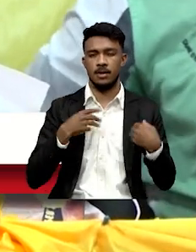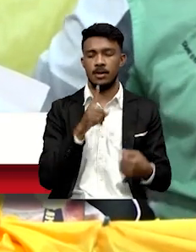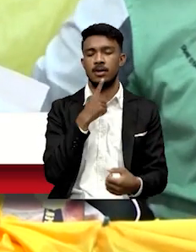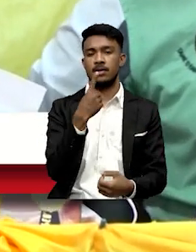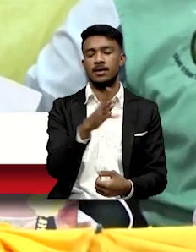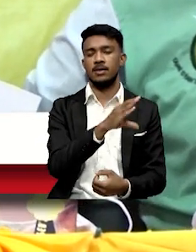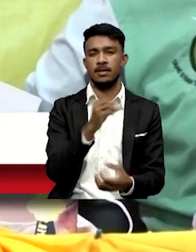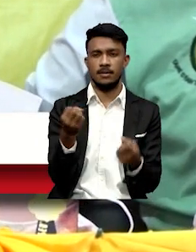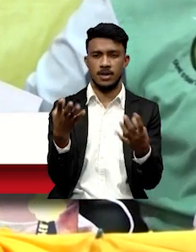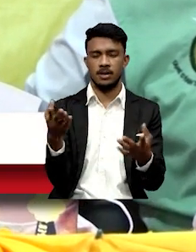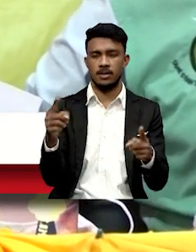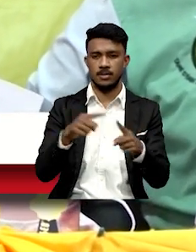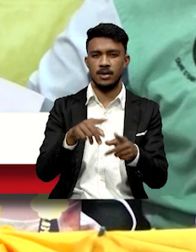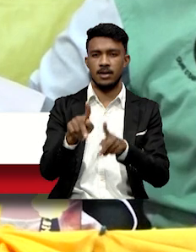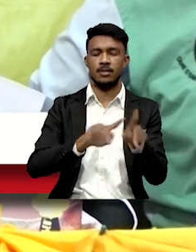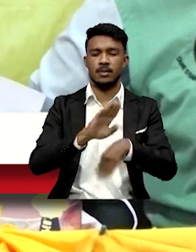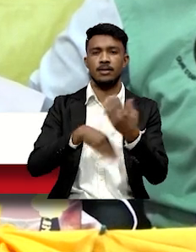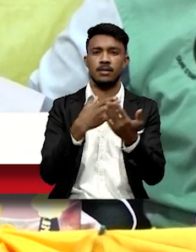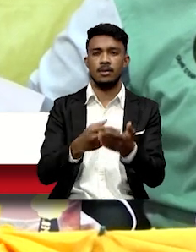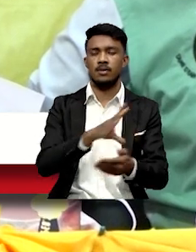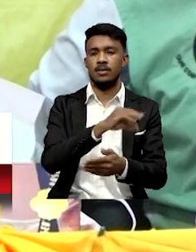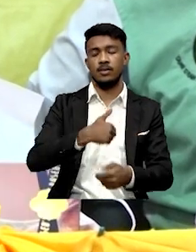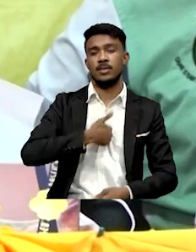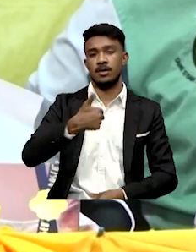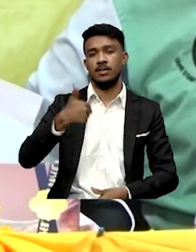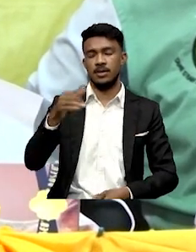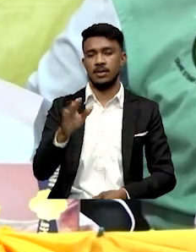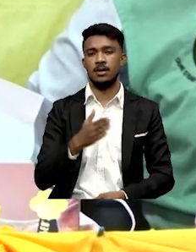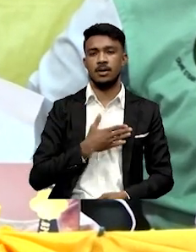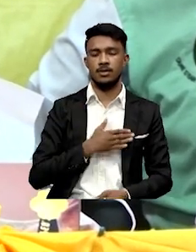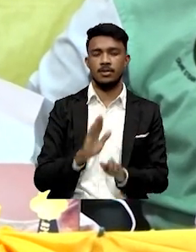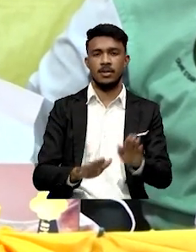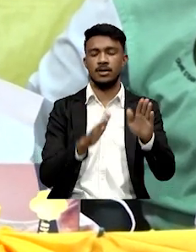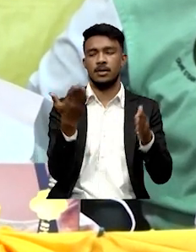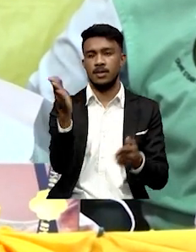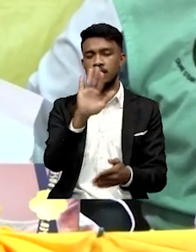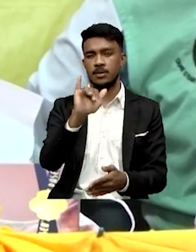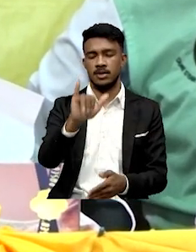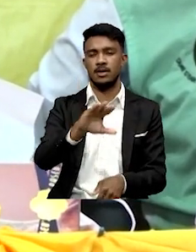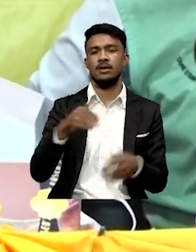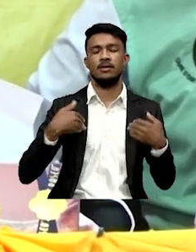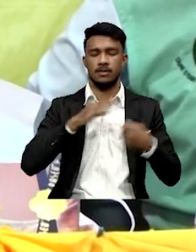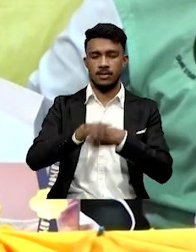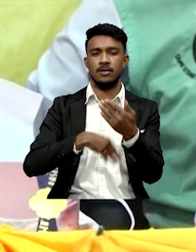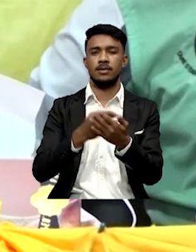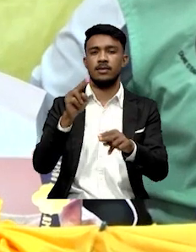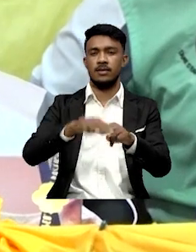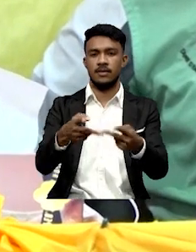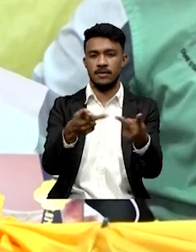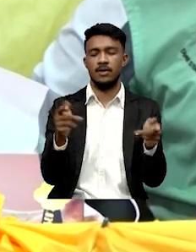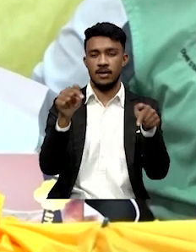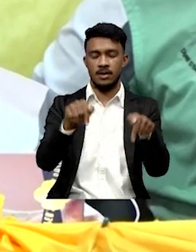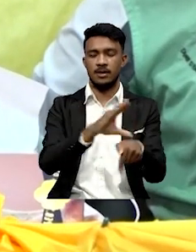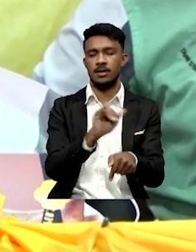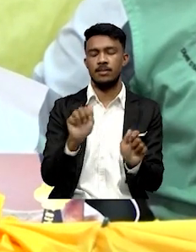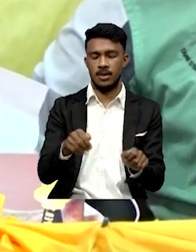kon vai ne to sira voto. Particolarmente ba ho ne base ne be ma che to voto sira voto to ria fatti da ne. Ho de bella